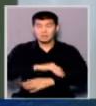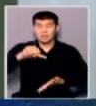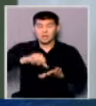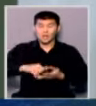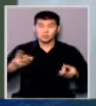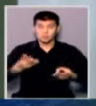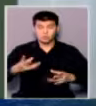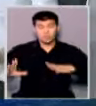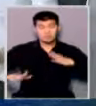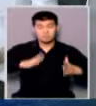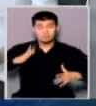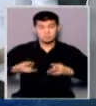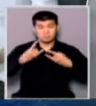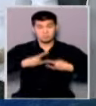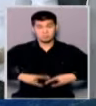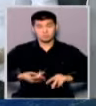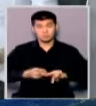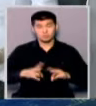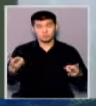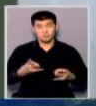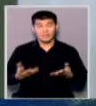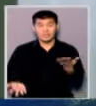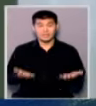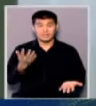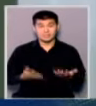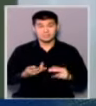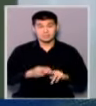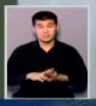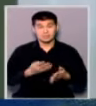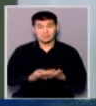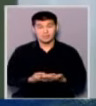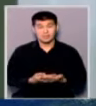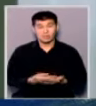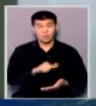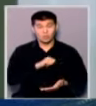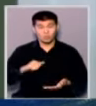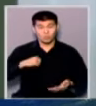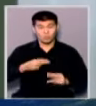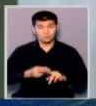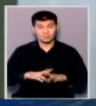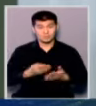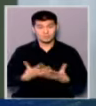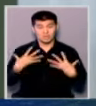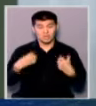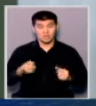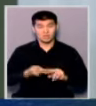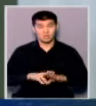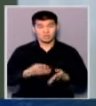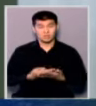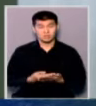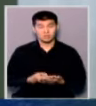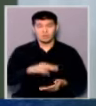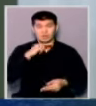өтіңіздер. Кеңес алу керек, иә. Егер де осы кеңестің бәрін сақтап, өзіңіздің денсаулығыңызға